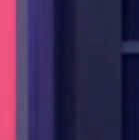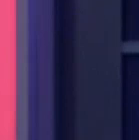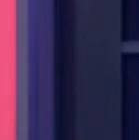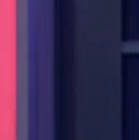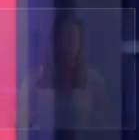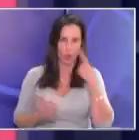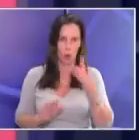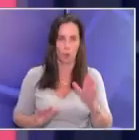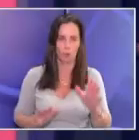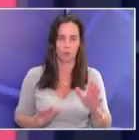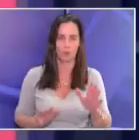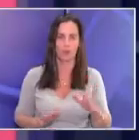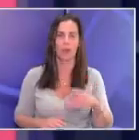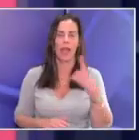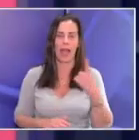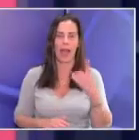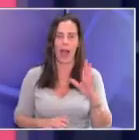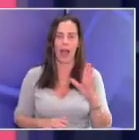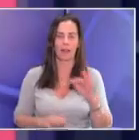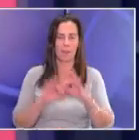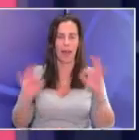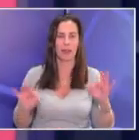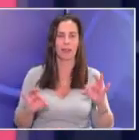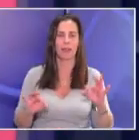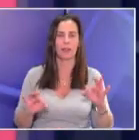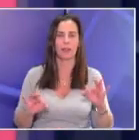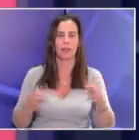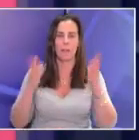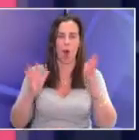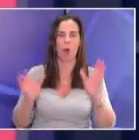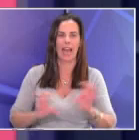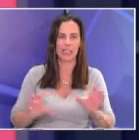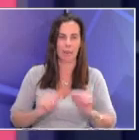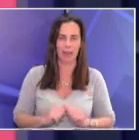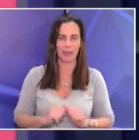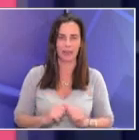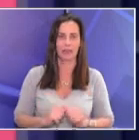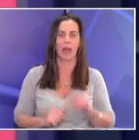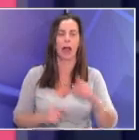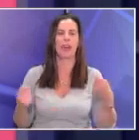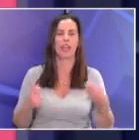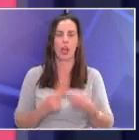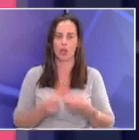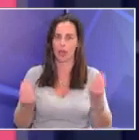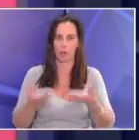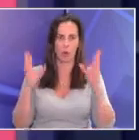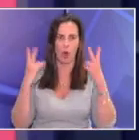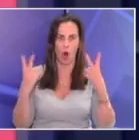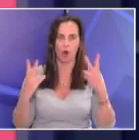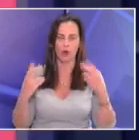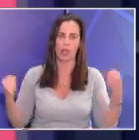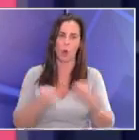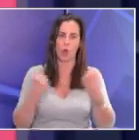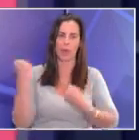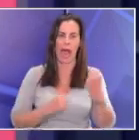טוב, תקשיבו, תראו, אחד מהפתיחים שלי היה פתיח מאוד עצבני על העניין המאוד חשוב שנקרא